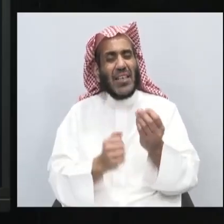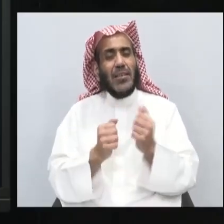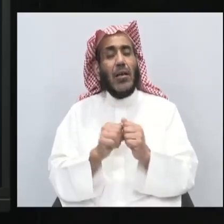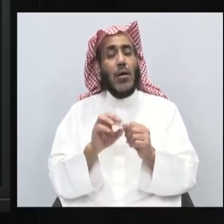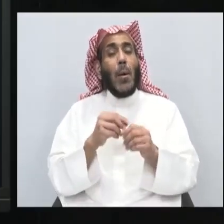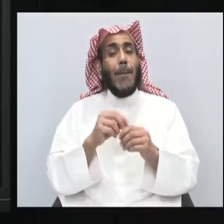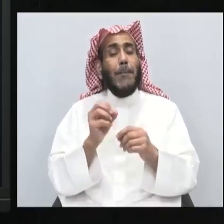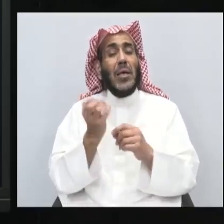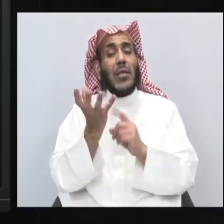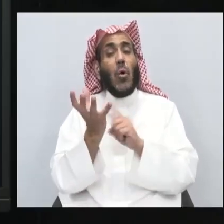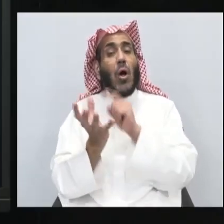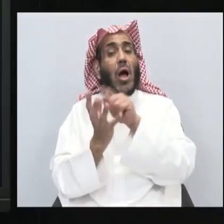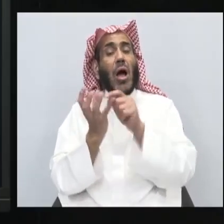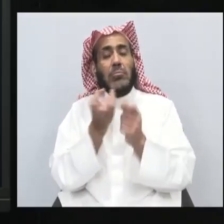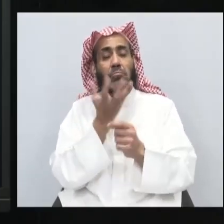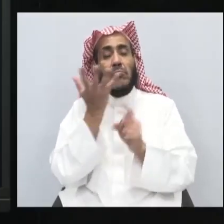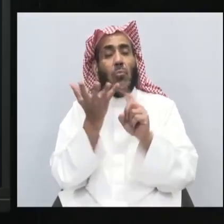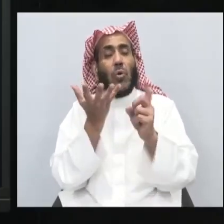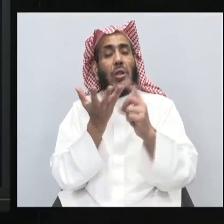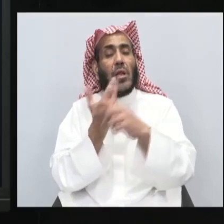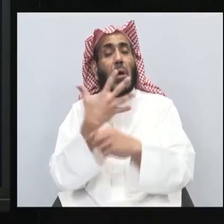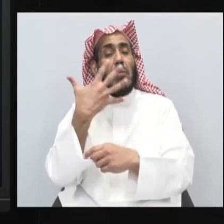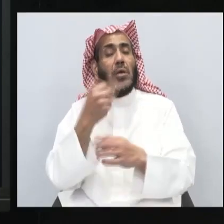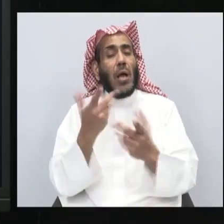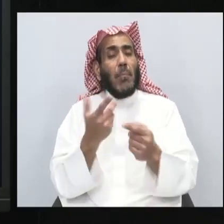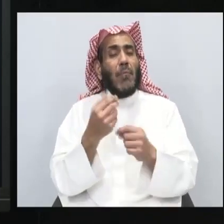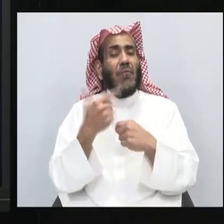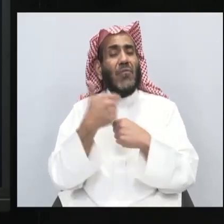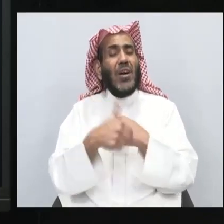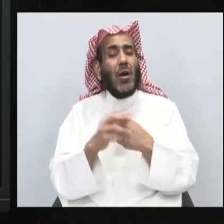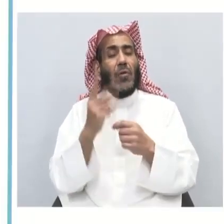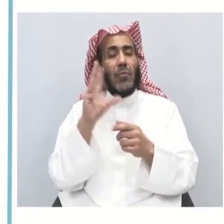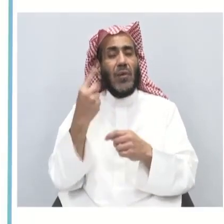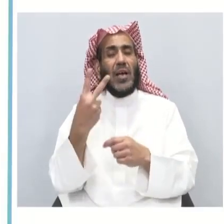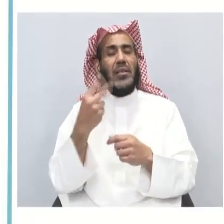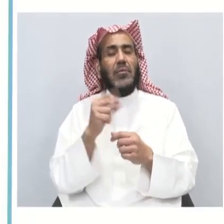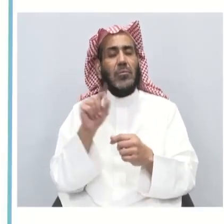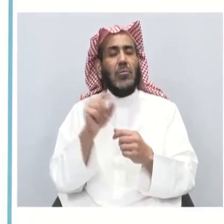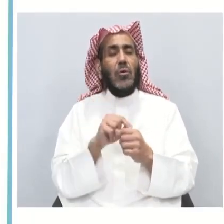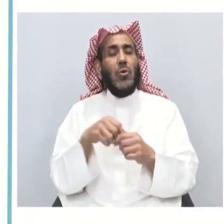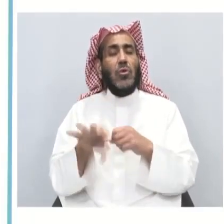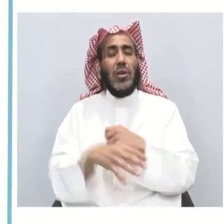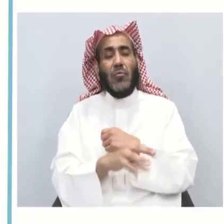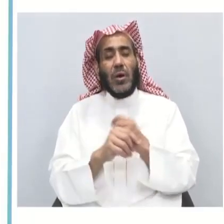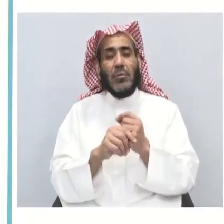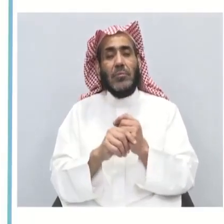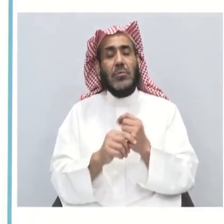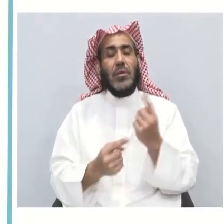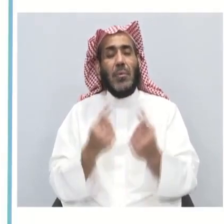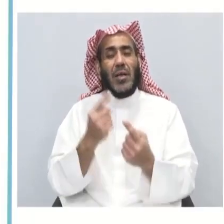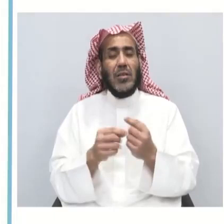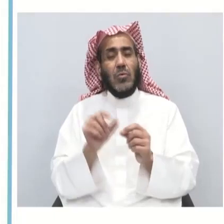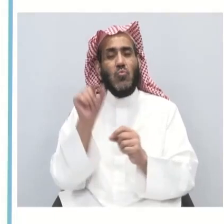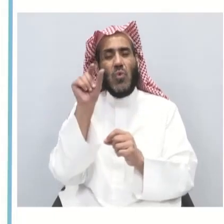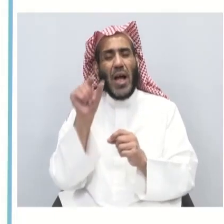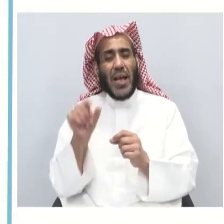بتلاتها 5، فلقة أم فلقتين؟ فلقتين، أحسنتم. ونصنفها نبات